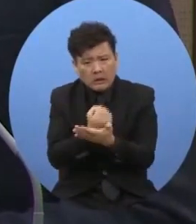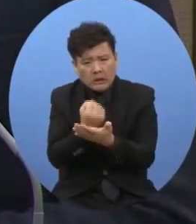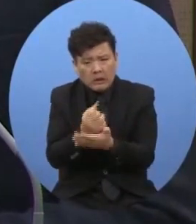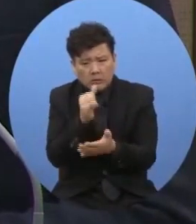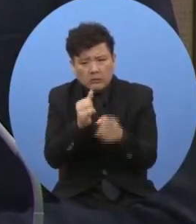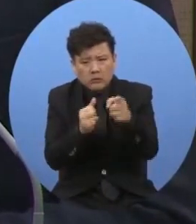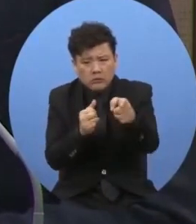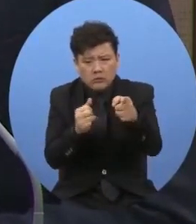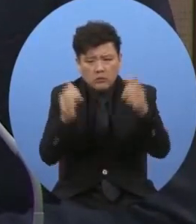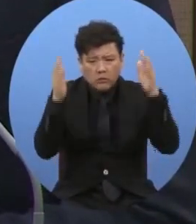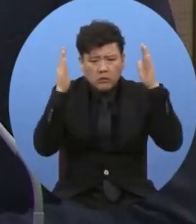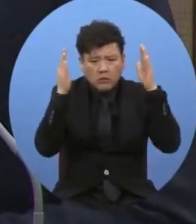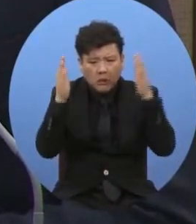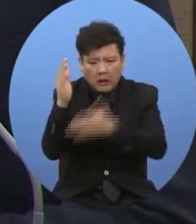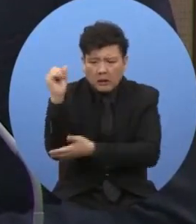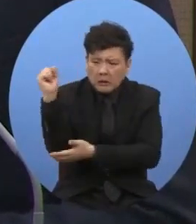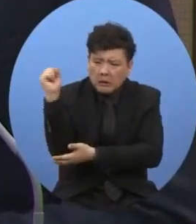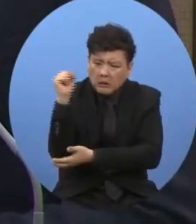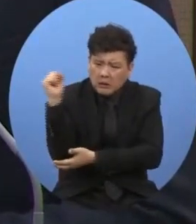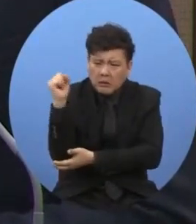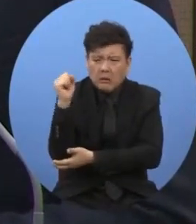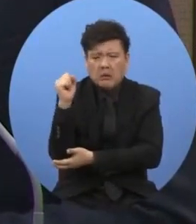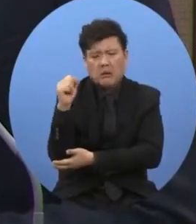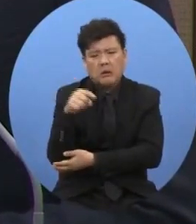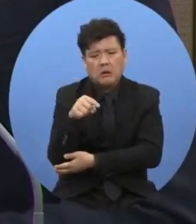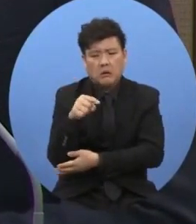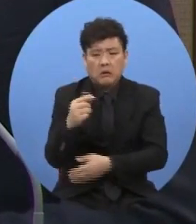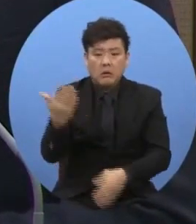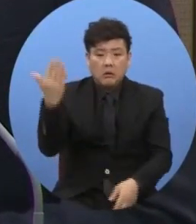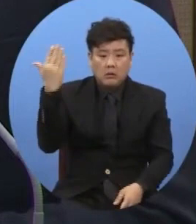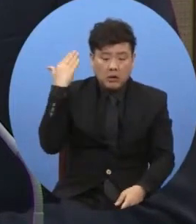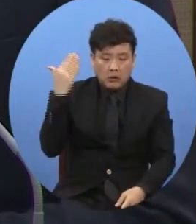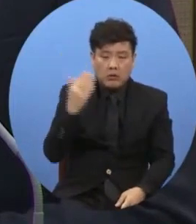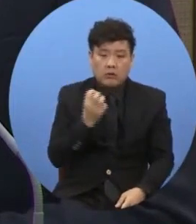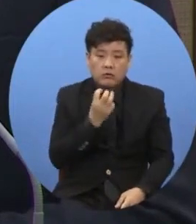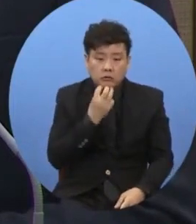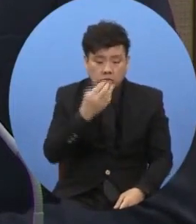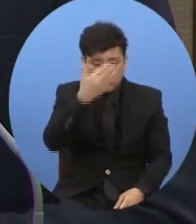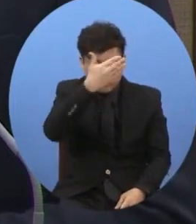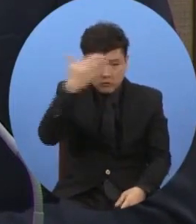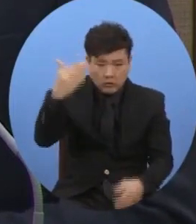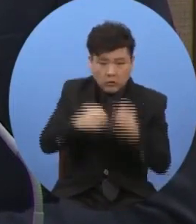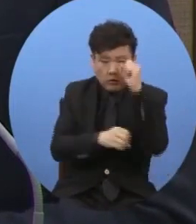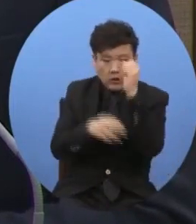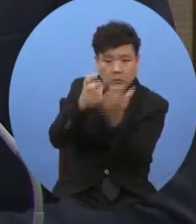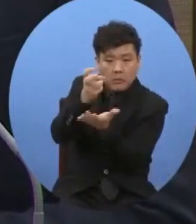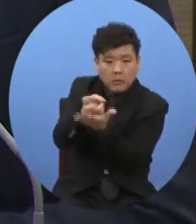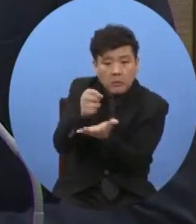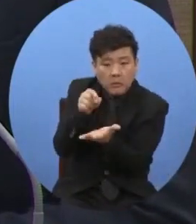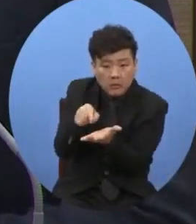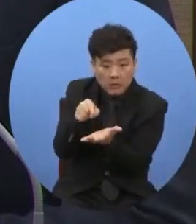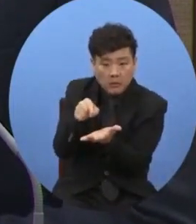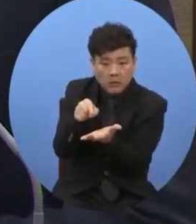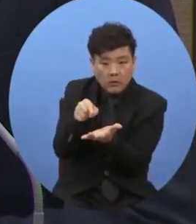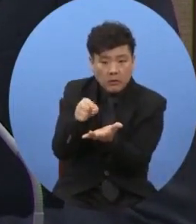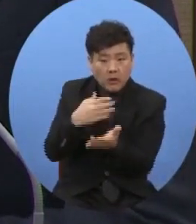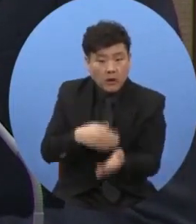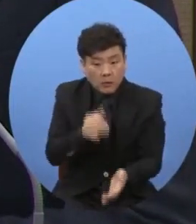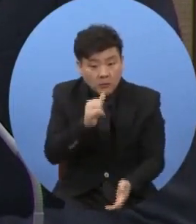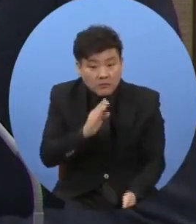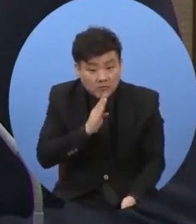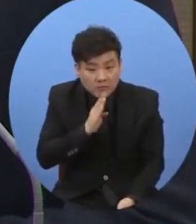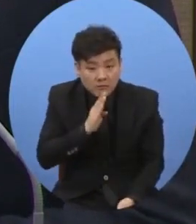좀 방향성이 좀 흔들리는 것 같습니다. 뭐 과거에 이제 서울시 청년 기본 조례가 국회의 청년 기본법으로 입법이 이어진 사실도 알고